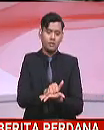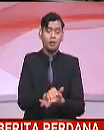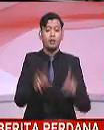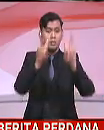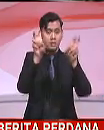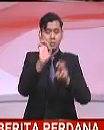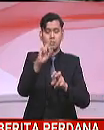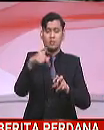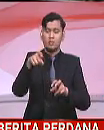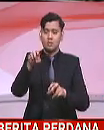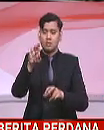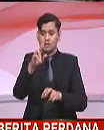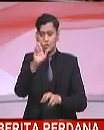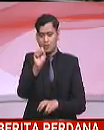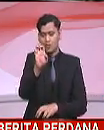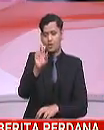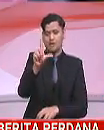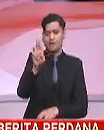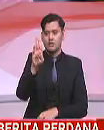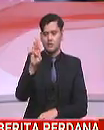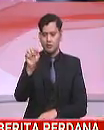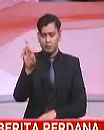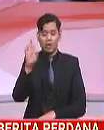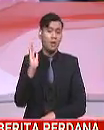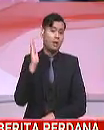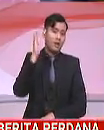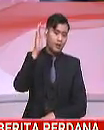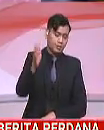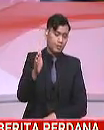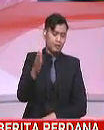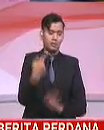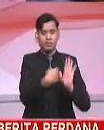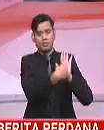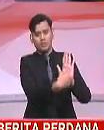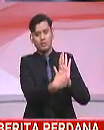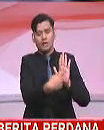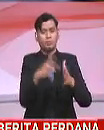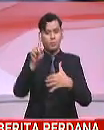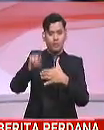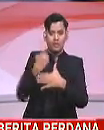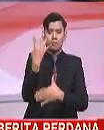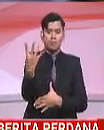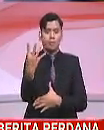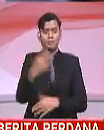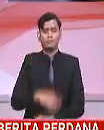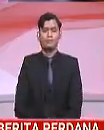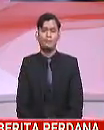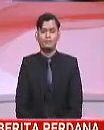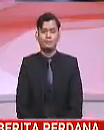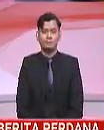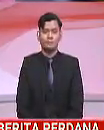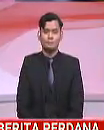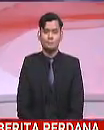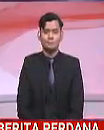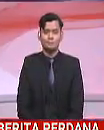Selumbar bakal menemui penonton April depan, dibintangi pelakon Pekin Ibrahim, Izzati Abdullah, Zaidi Omar dan Katie Azian.